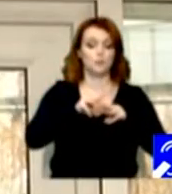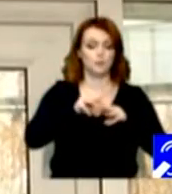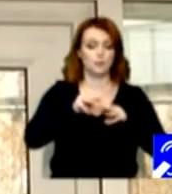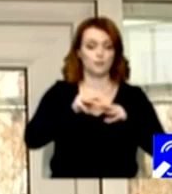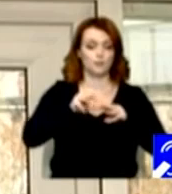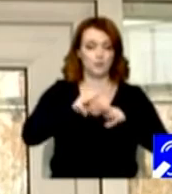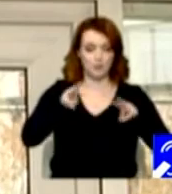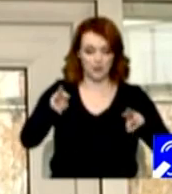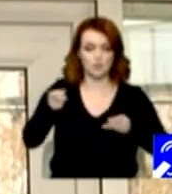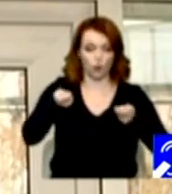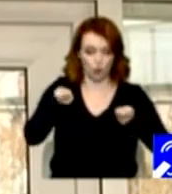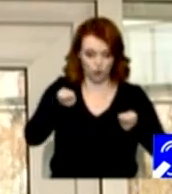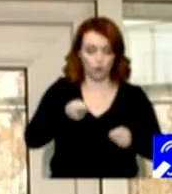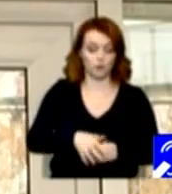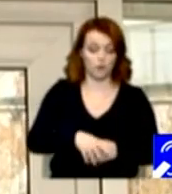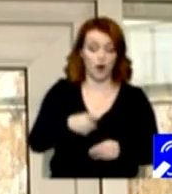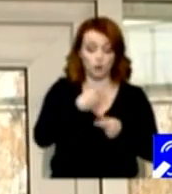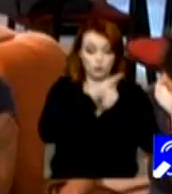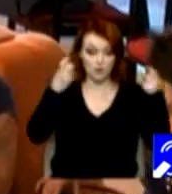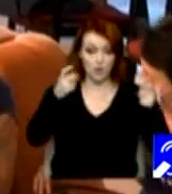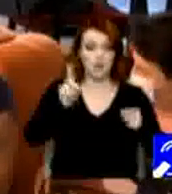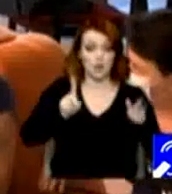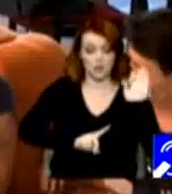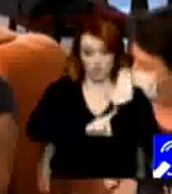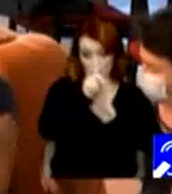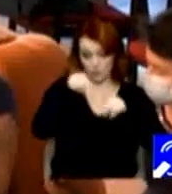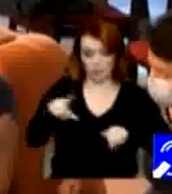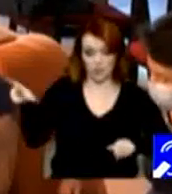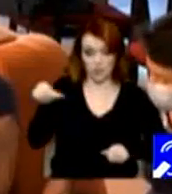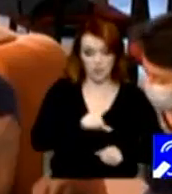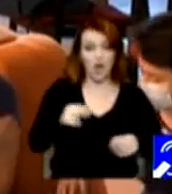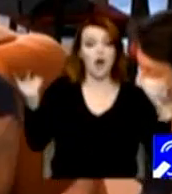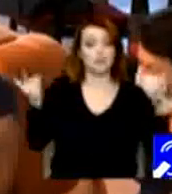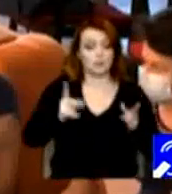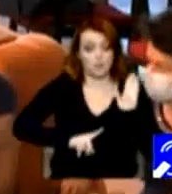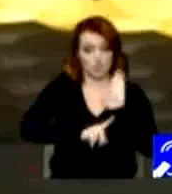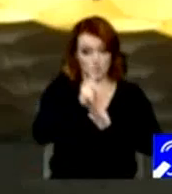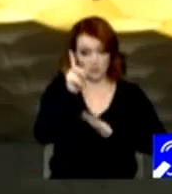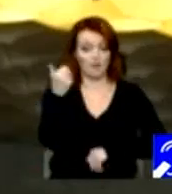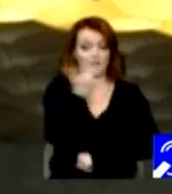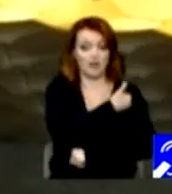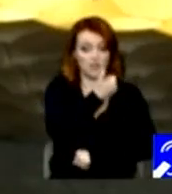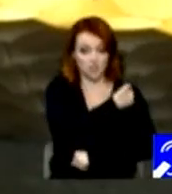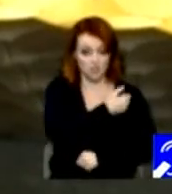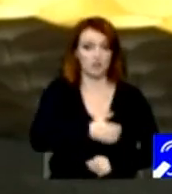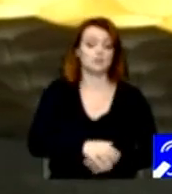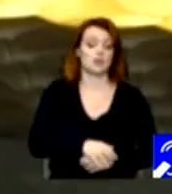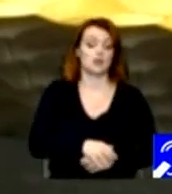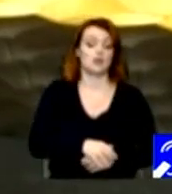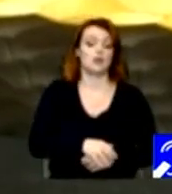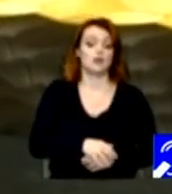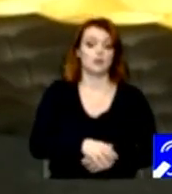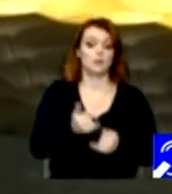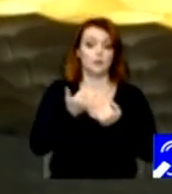campaniei de vaccinare în Republica Moldova nunta ca la inceputul acestei saptamani ar trebui să înceapă imunizarea cu doza Booster pentru medici